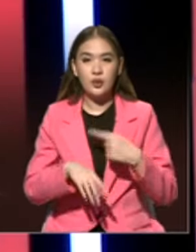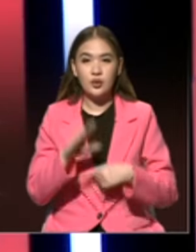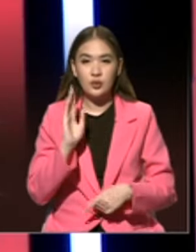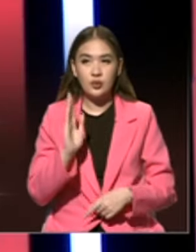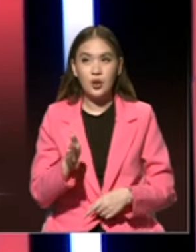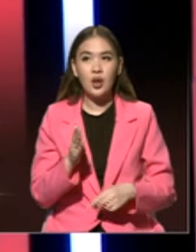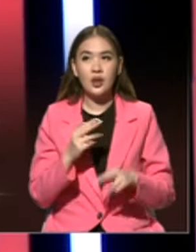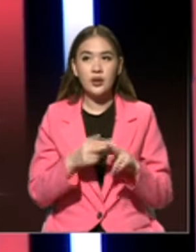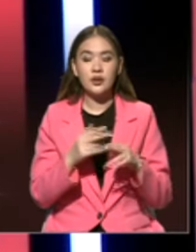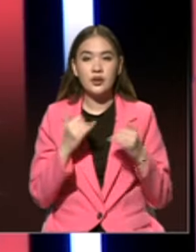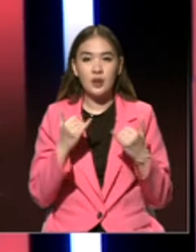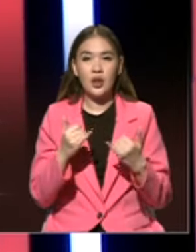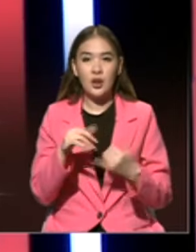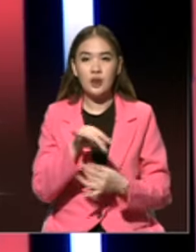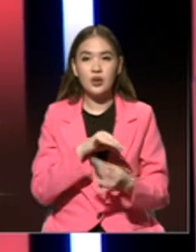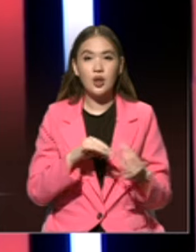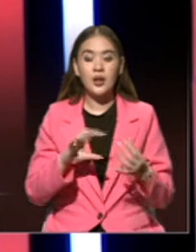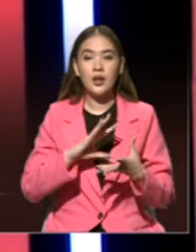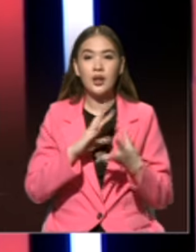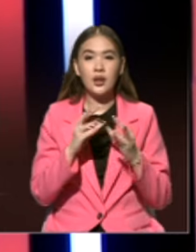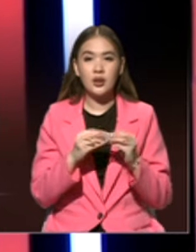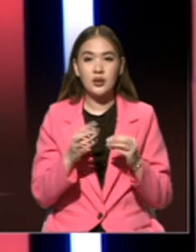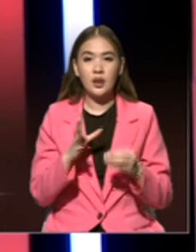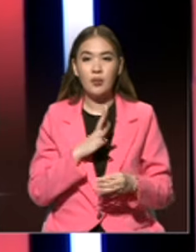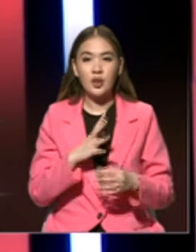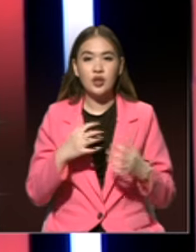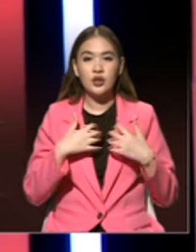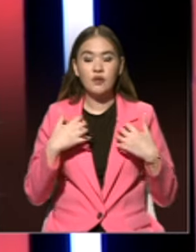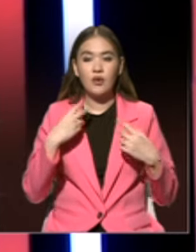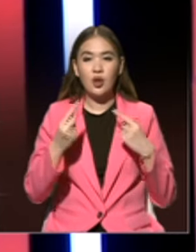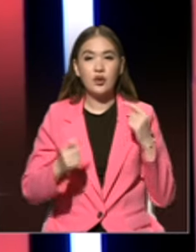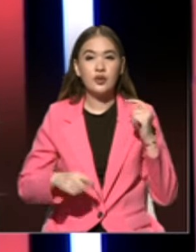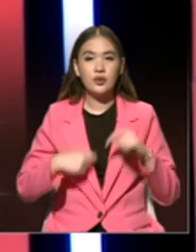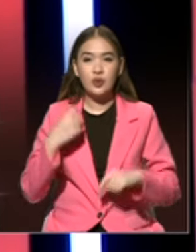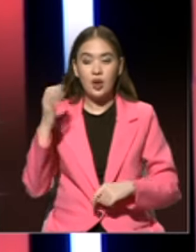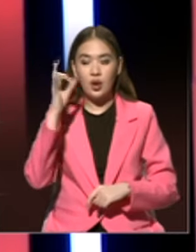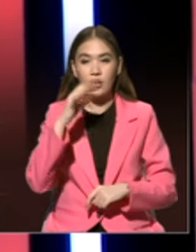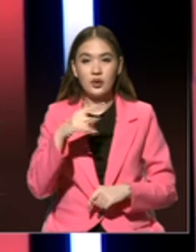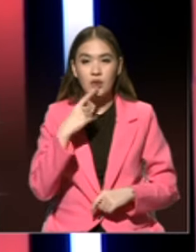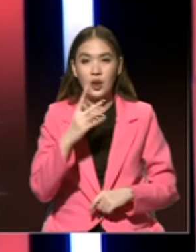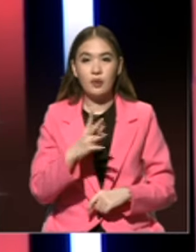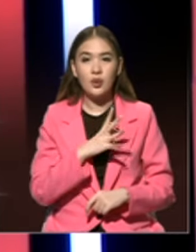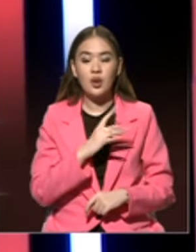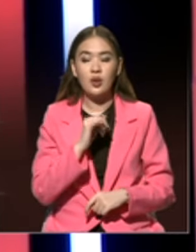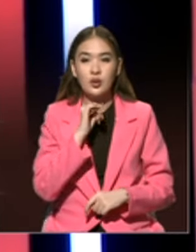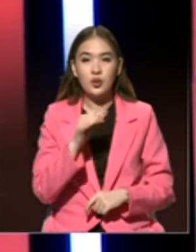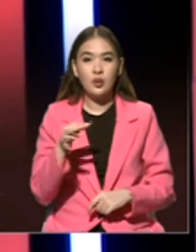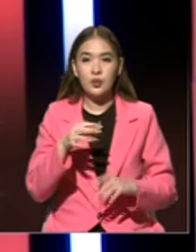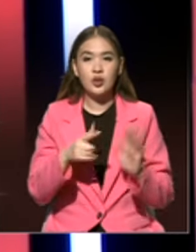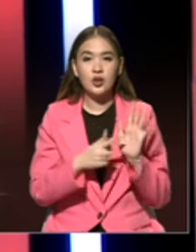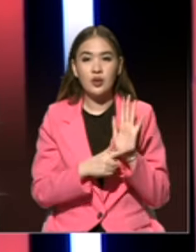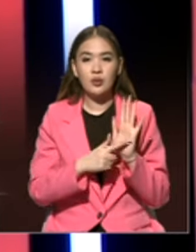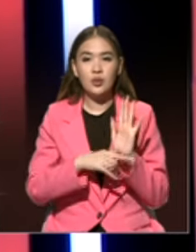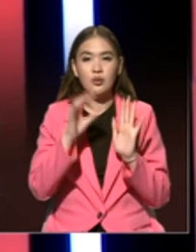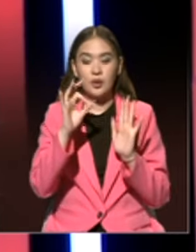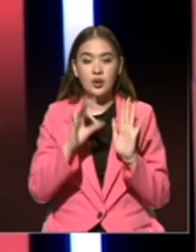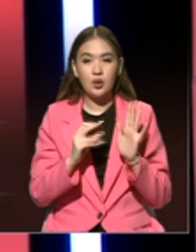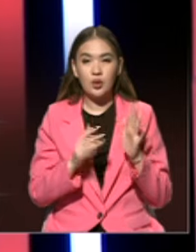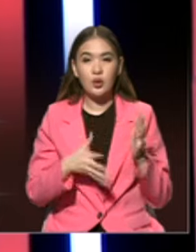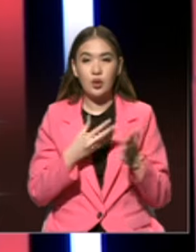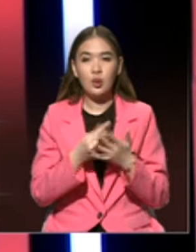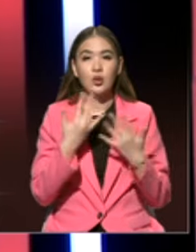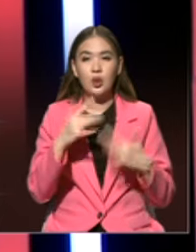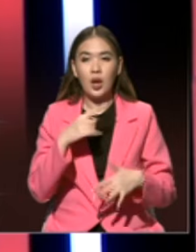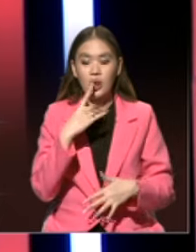Біз қазір оған ораламыз. Негізінен жаңағы малдың шығынына қатысты мәселені сіз айтыңыз ба? Қостанай облысында 70% төленіп қойды деп. Бірақ